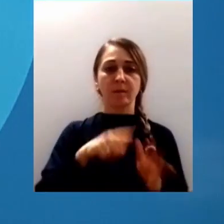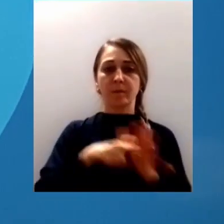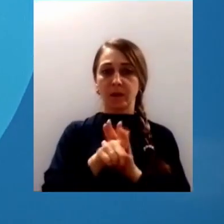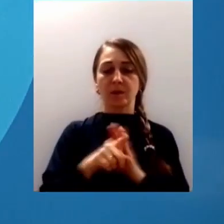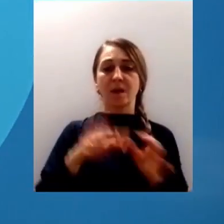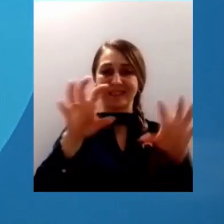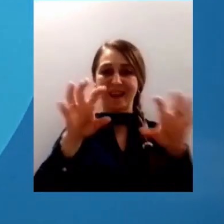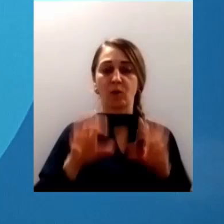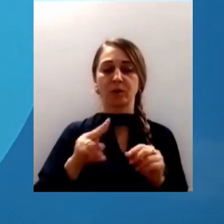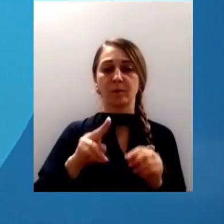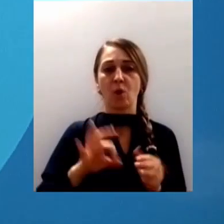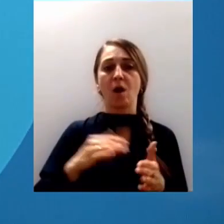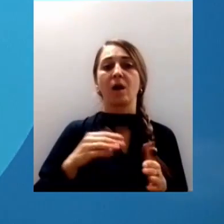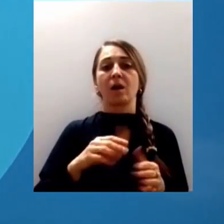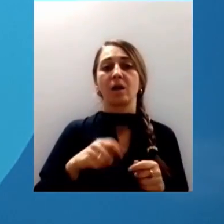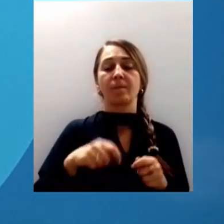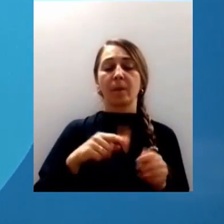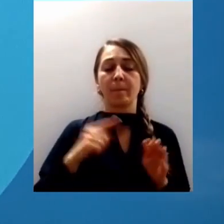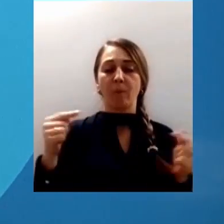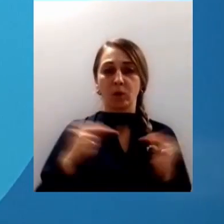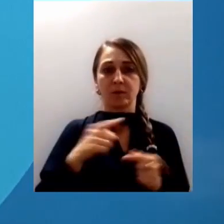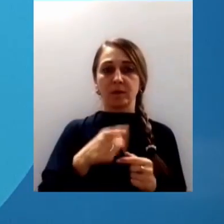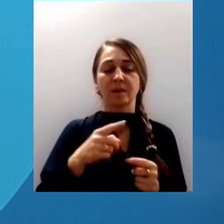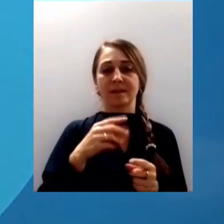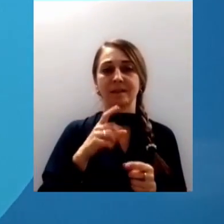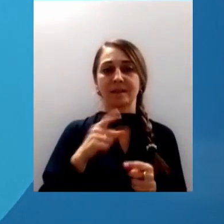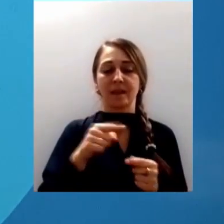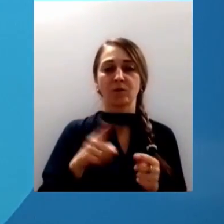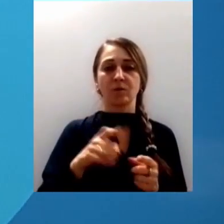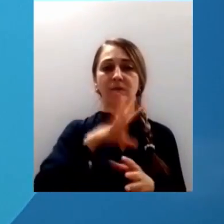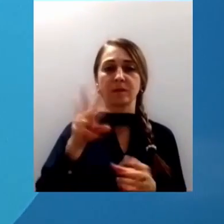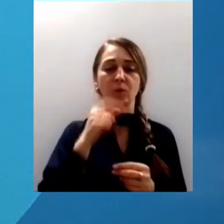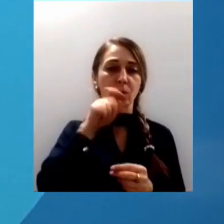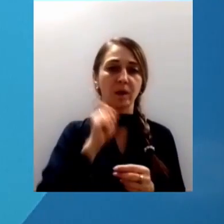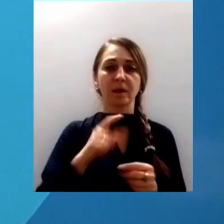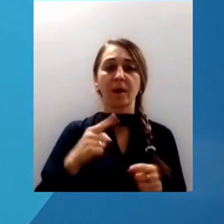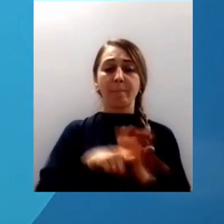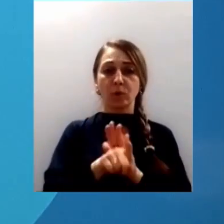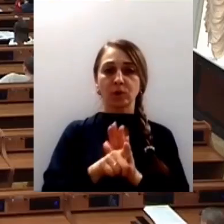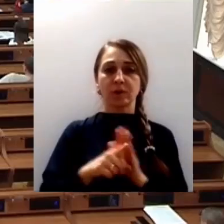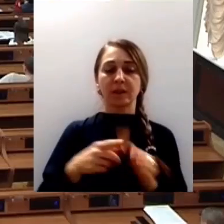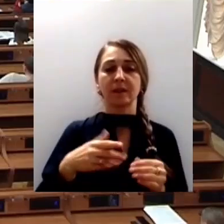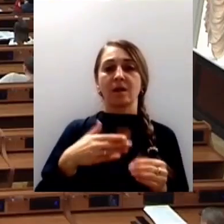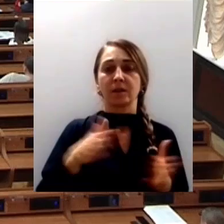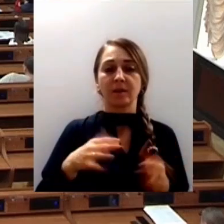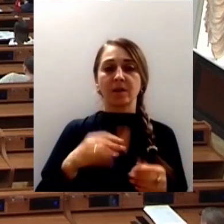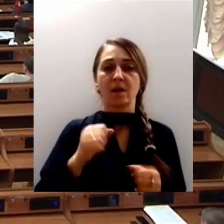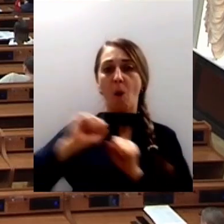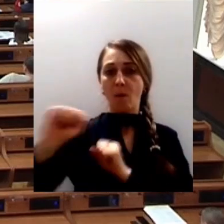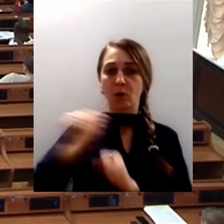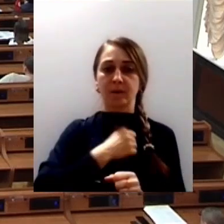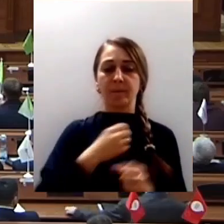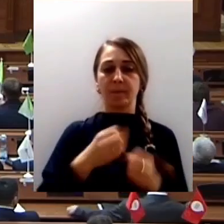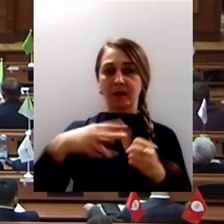основи національного спротиву. Згідно з ним, у кожному регіоні країни розпочали розгортати сили територіальної оборони. 15 лютого на